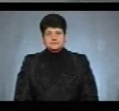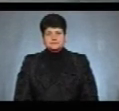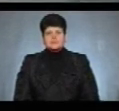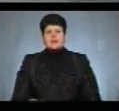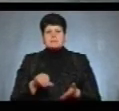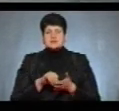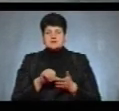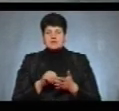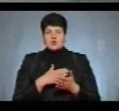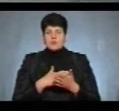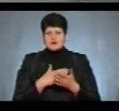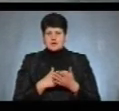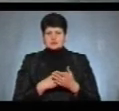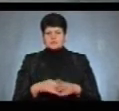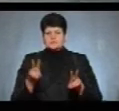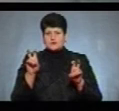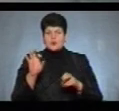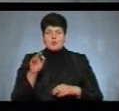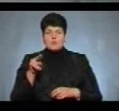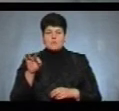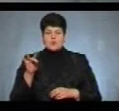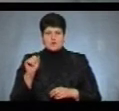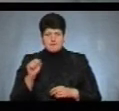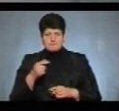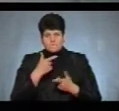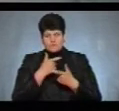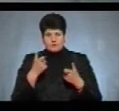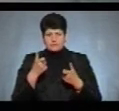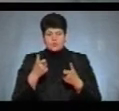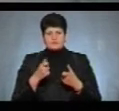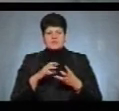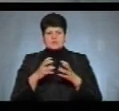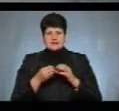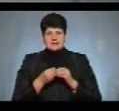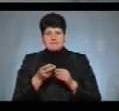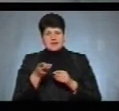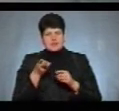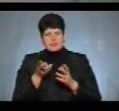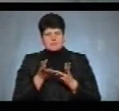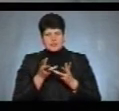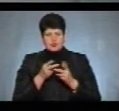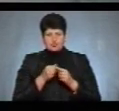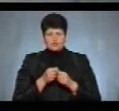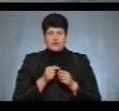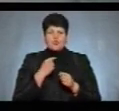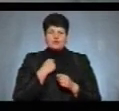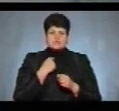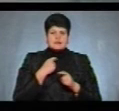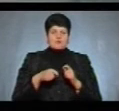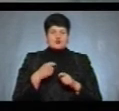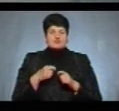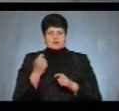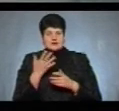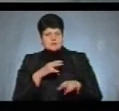Представники громадянської мережі «Опора» в області повідомили про результати паралельного підрахунку голосів, який здійснювала «Опора», і порушення, які